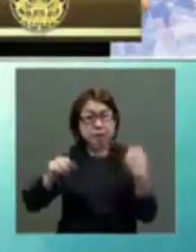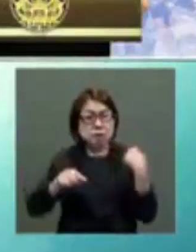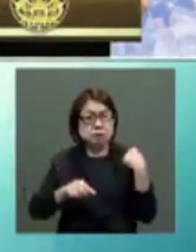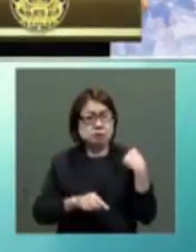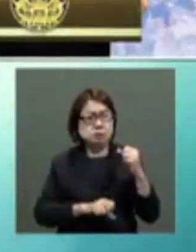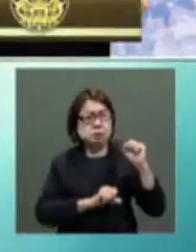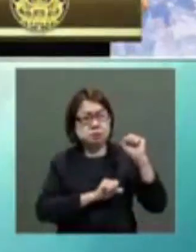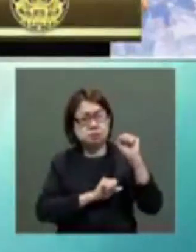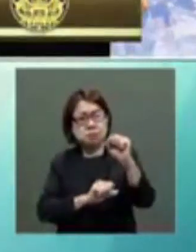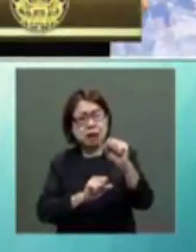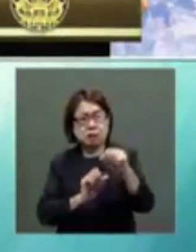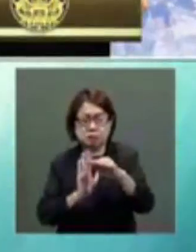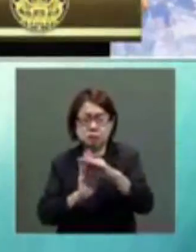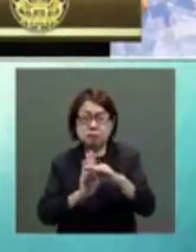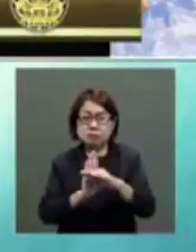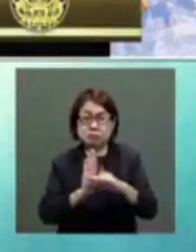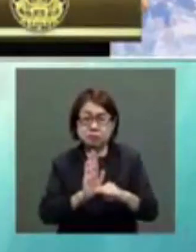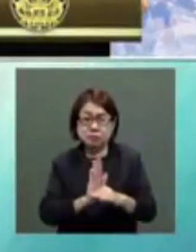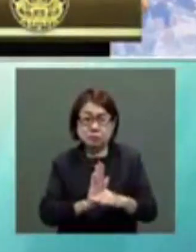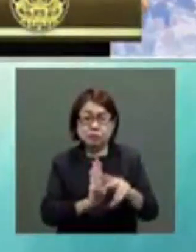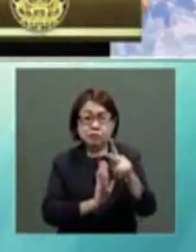นะครับในเรื่องของพรก.